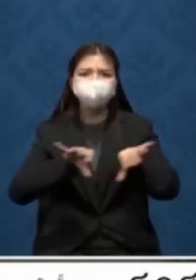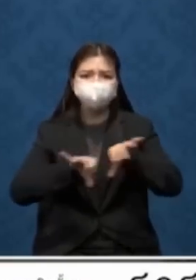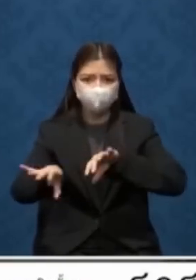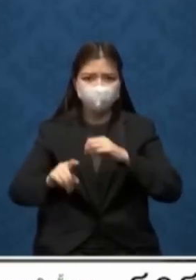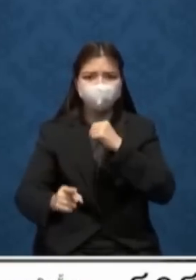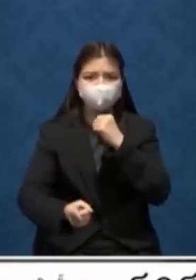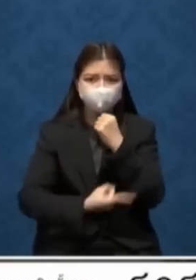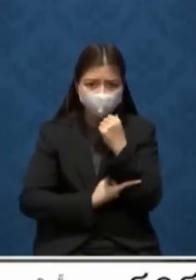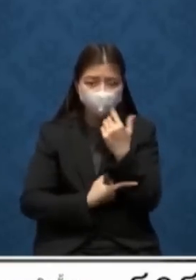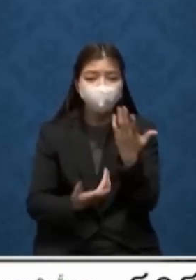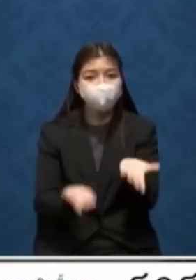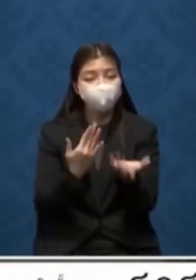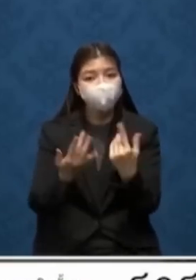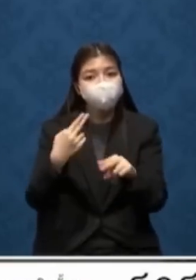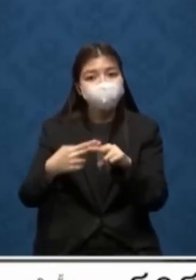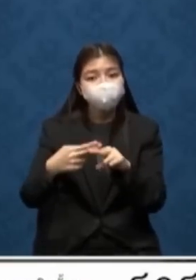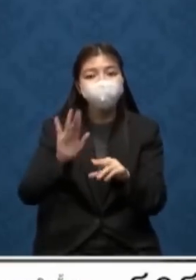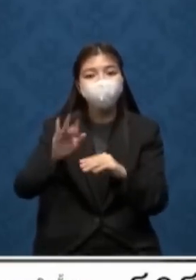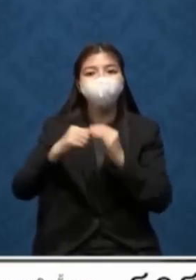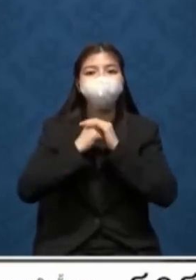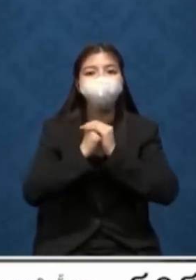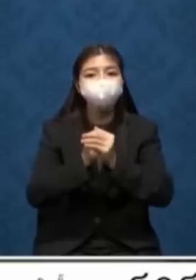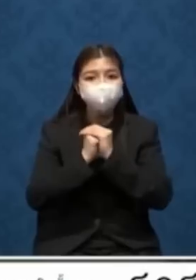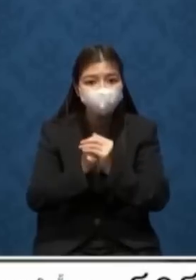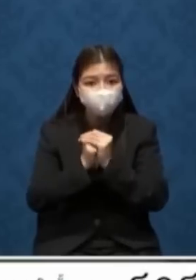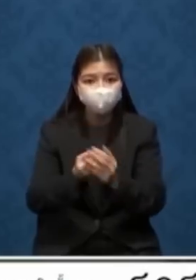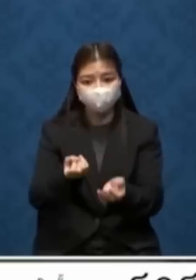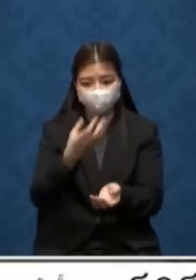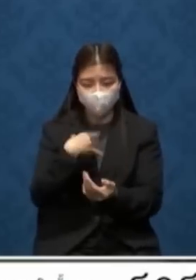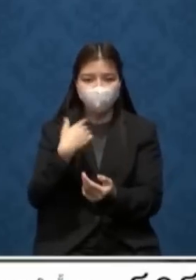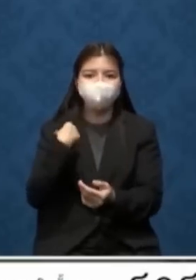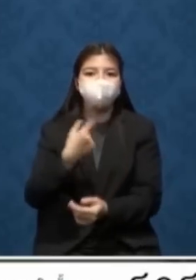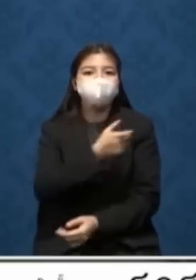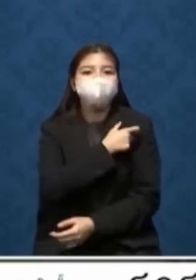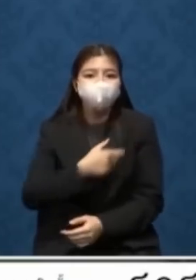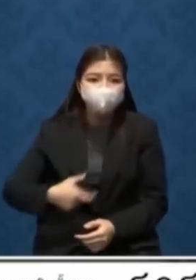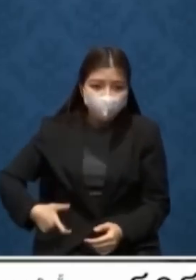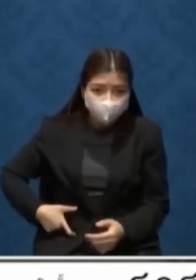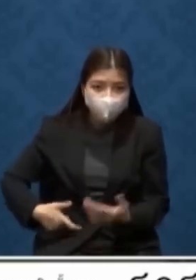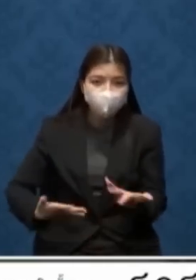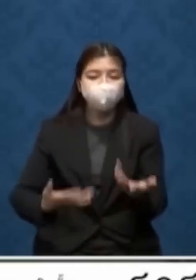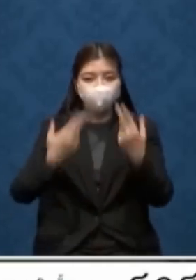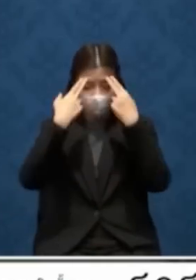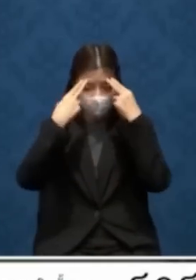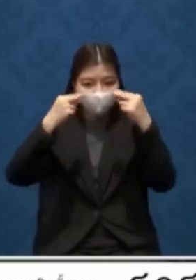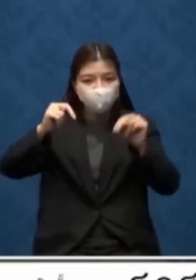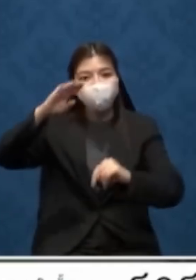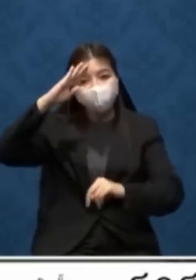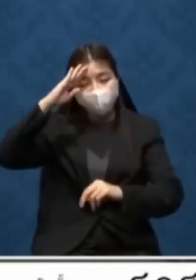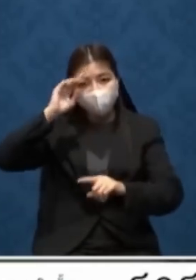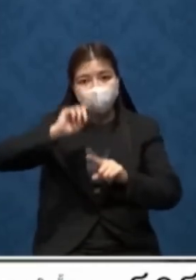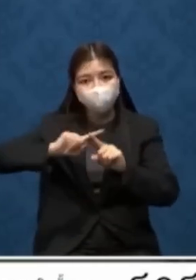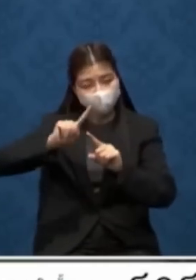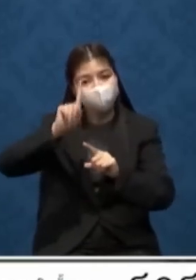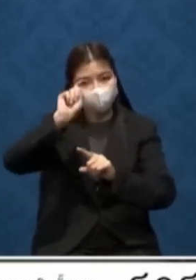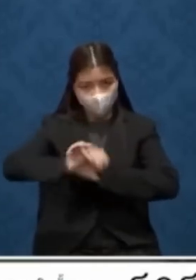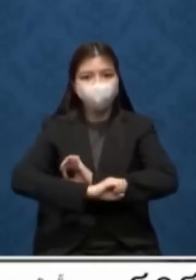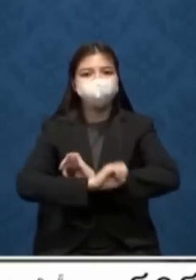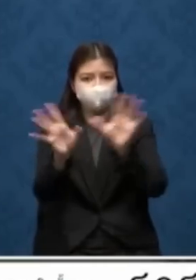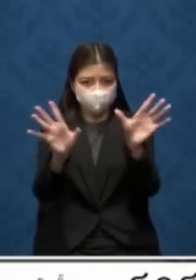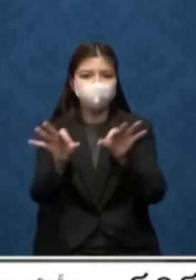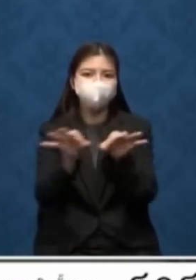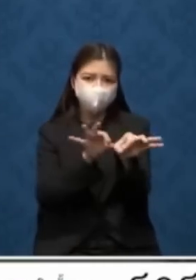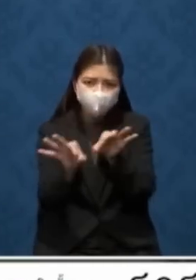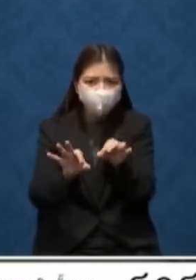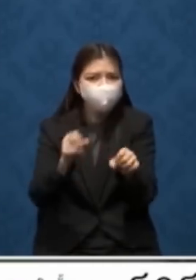ของหยูซินฉีนะครับที่มีการอ้างแอบอ้างสถาบันและแอบอ้างท่านนายกด้วยเนี่ยขอความชัดเจนครับตกล